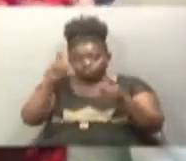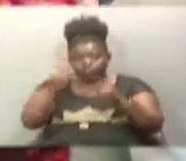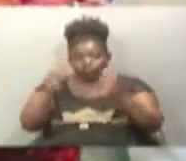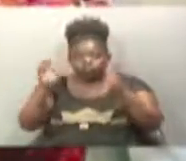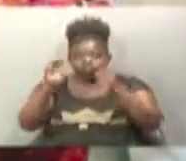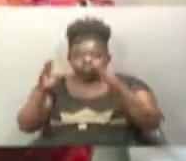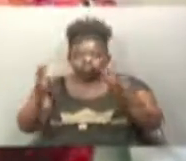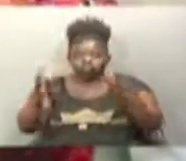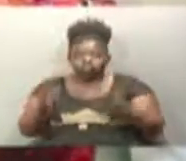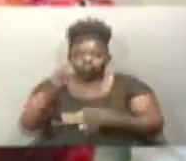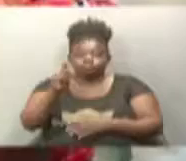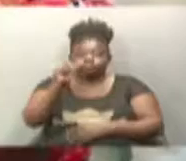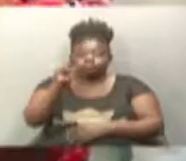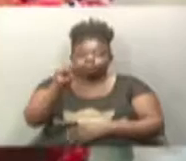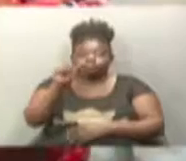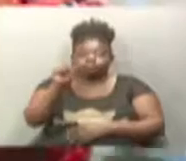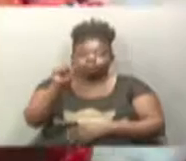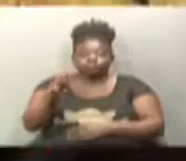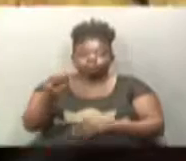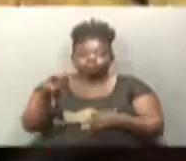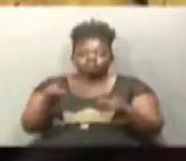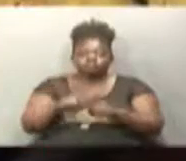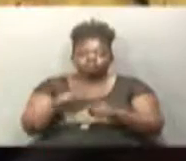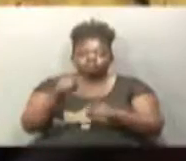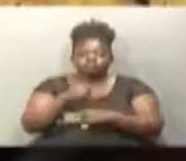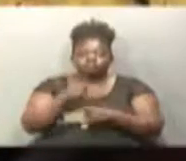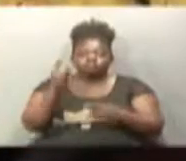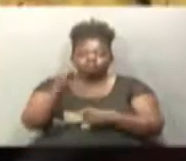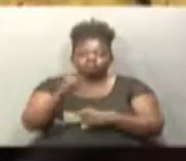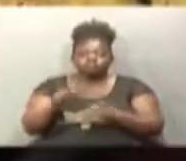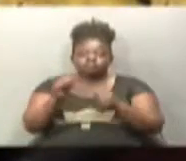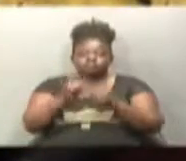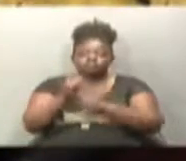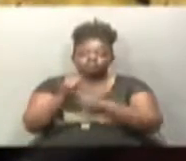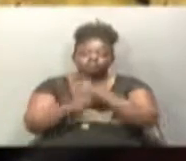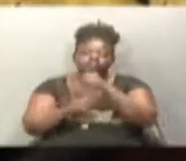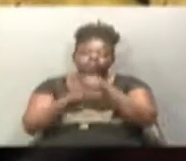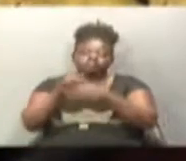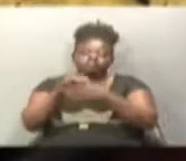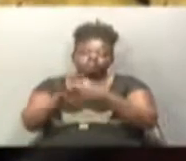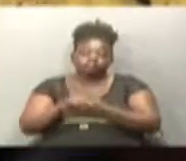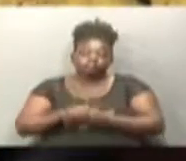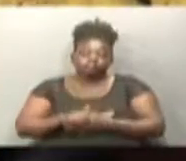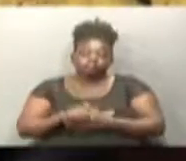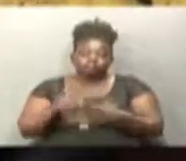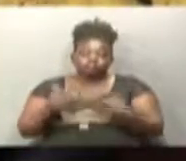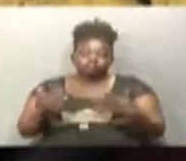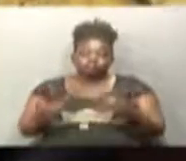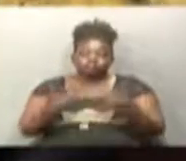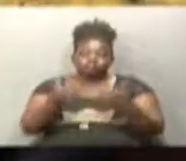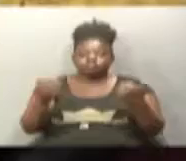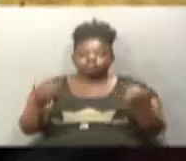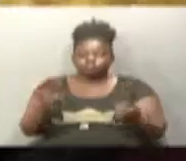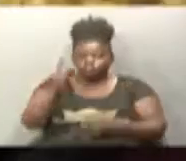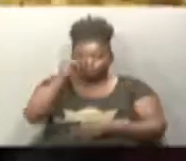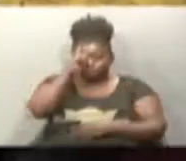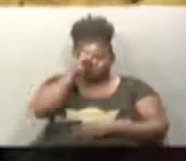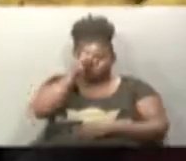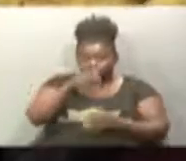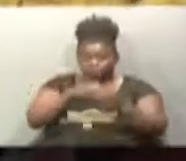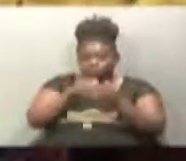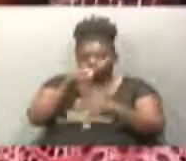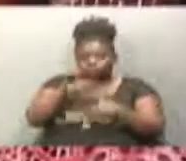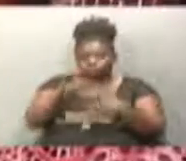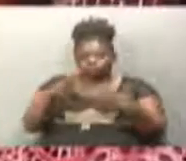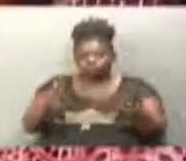mulangira wasajja Kintu n'omuzaana Marion Nankya olw'okuweza emyaka 10 mu bufumbo. Emisa yeetabyemu abaana b'engoma abakulembeddwa mu mulangira